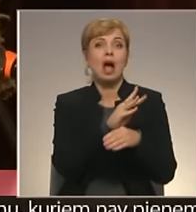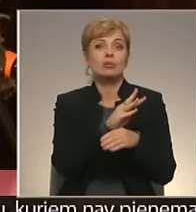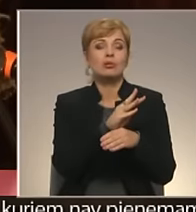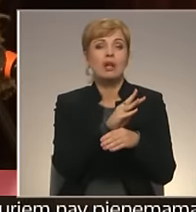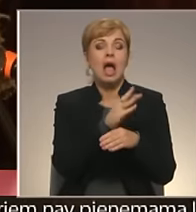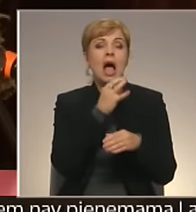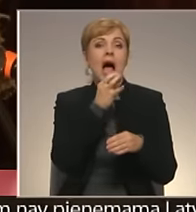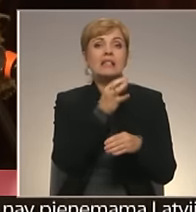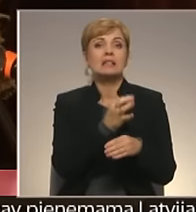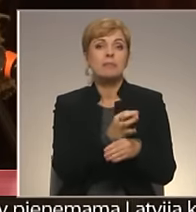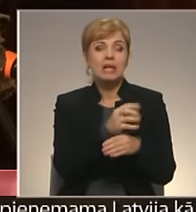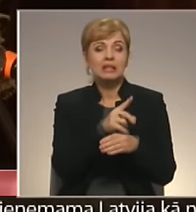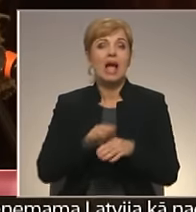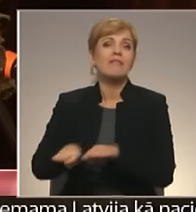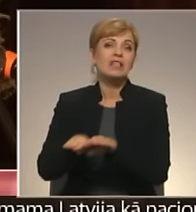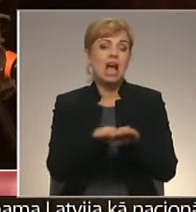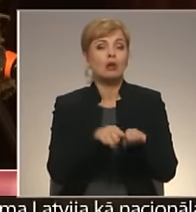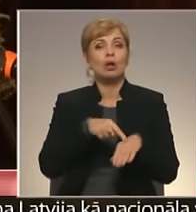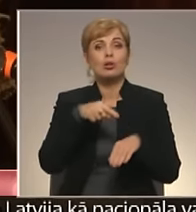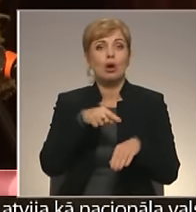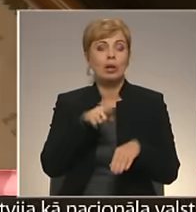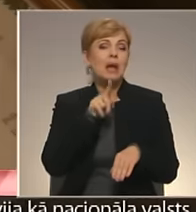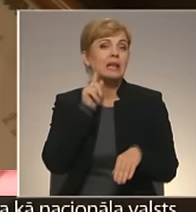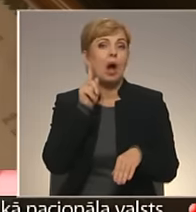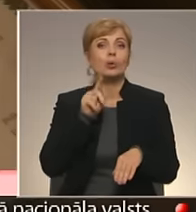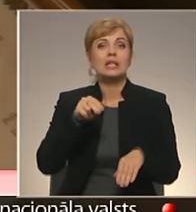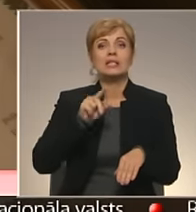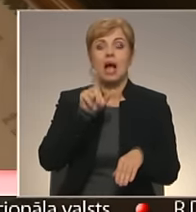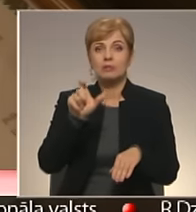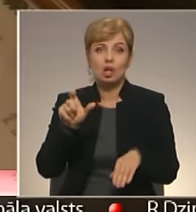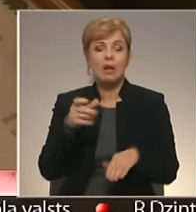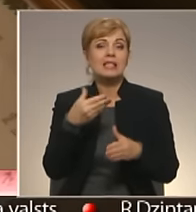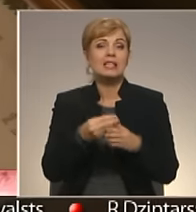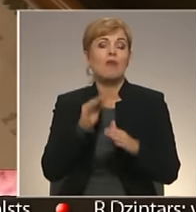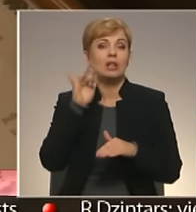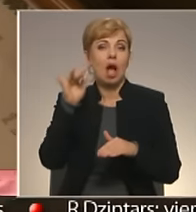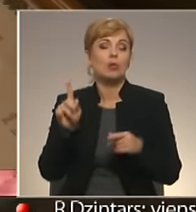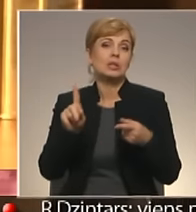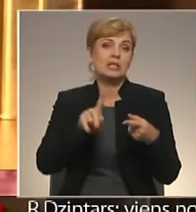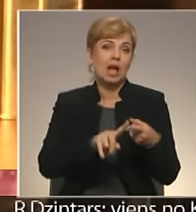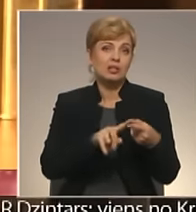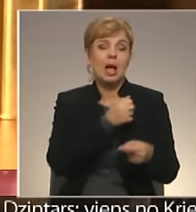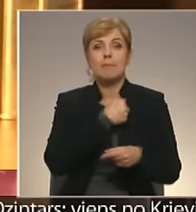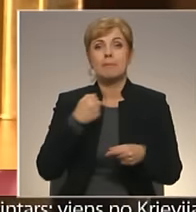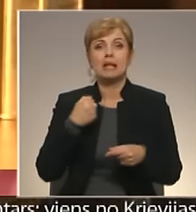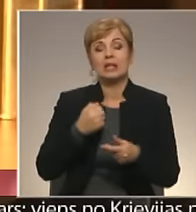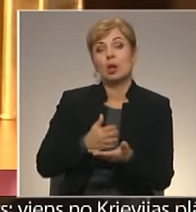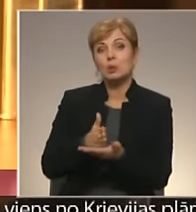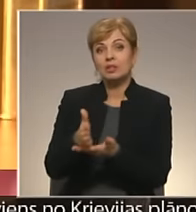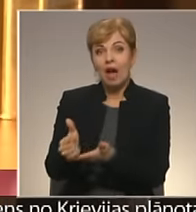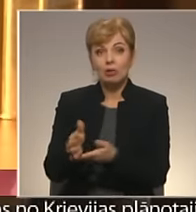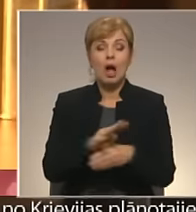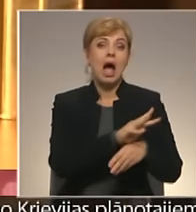aizbildne. Svētkos jo īpaši vienoti jūtas arī jaunie bataljona zemesargi, kas savu nākotni saistīs ar militāro sfēru. Artilērija, tas